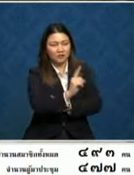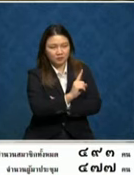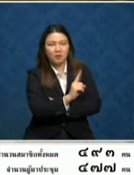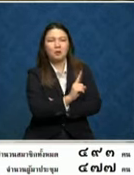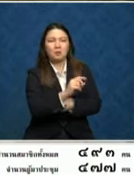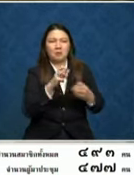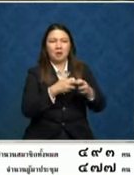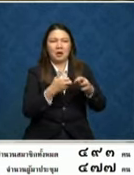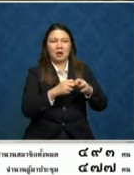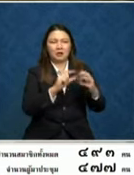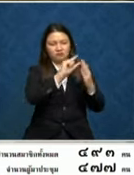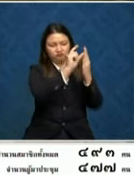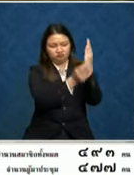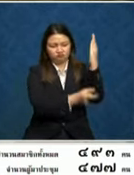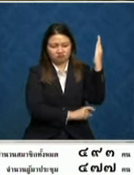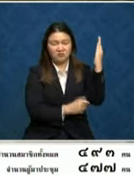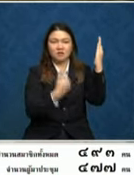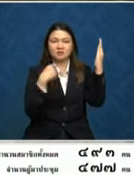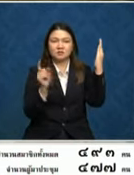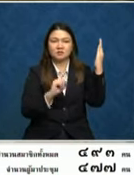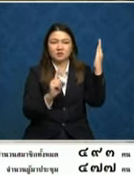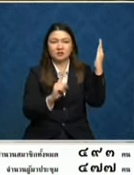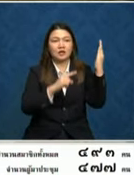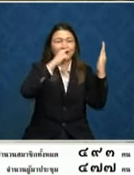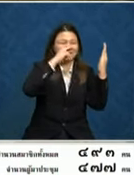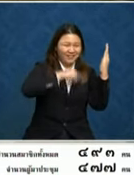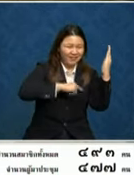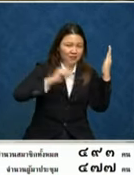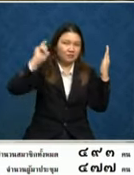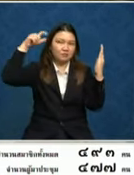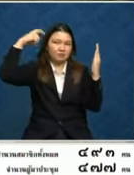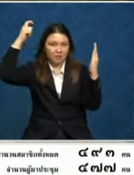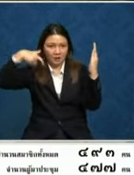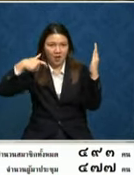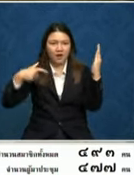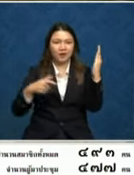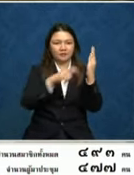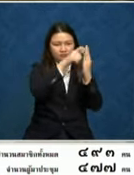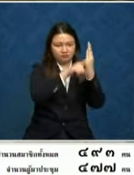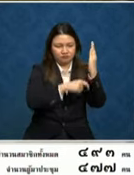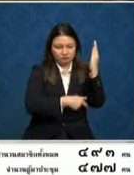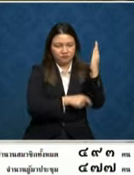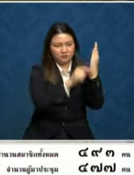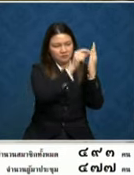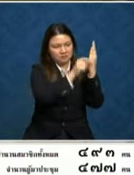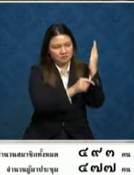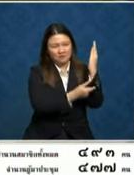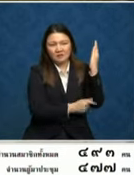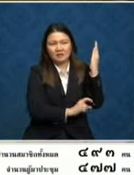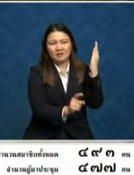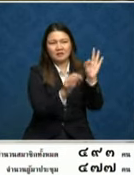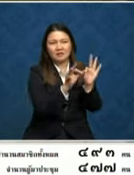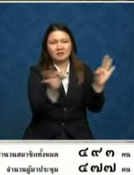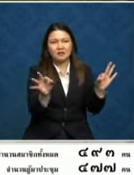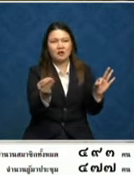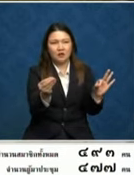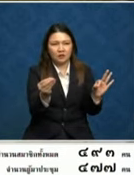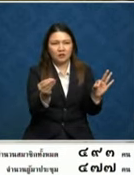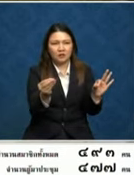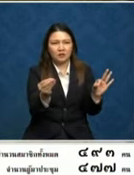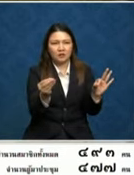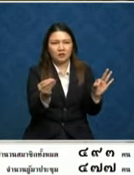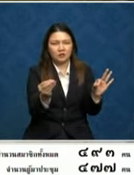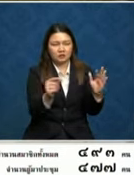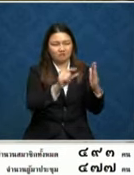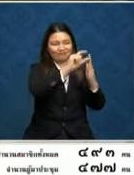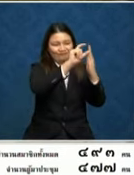แดนโดยเฉพาะชายแดนไทยพม่าซึ่งมีระยะทางชายแดนติดกัน 2,000